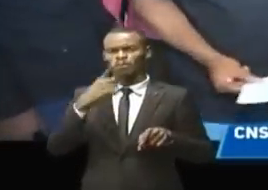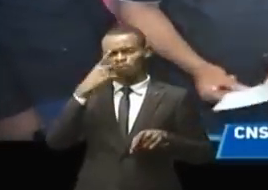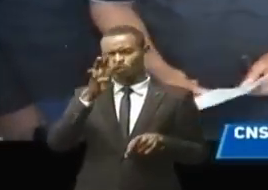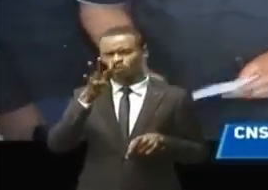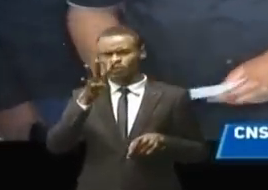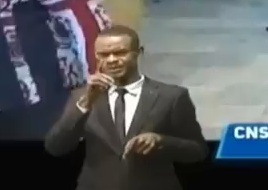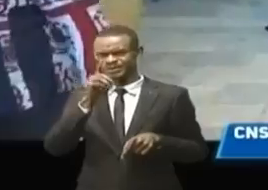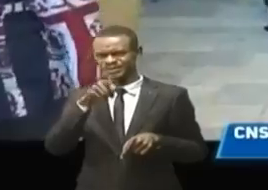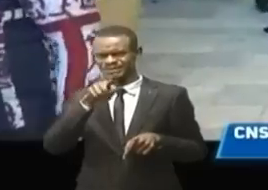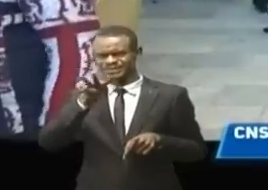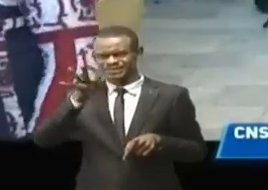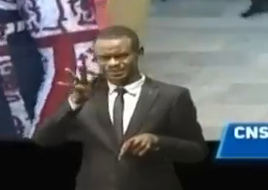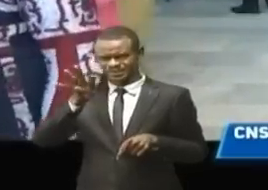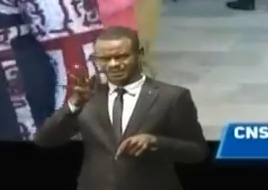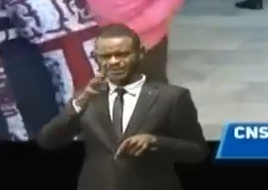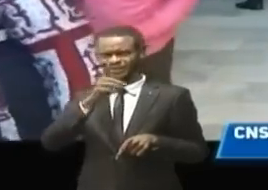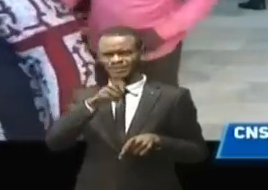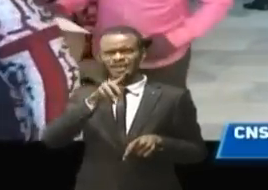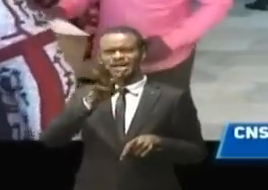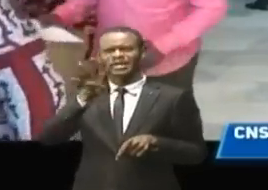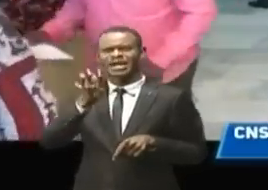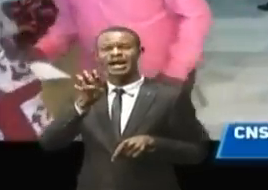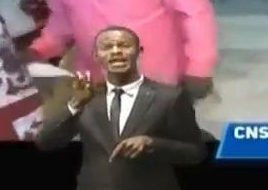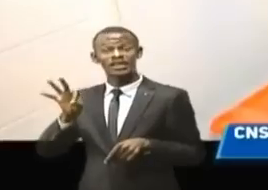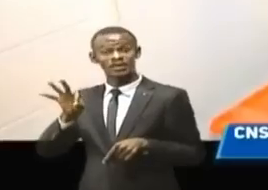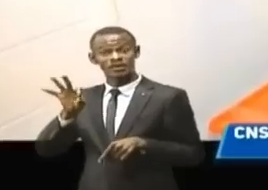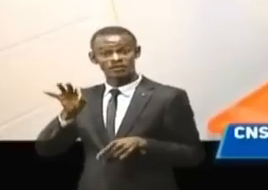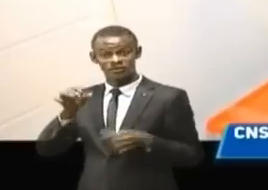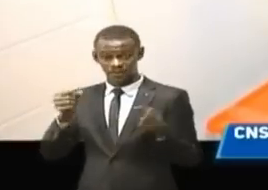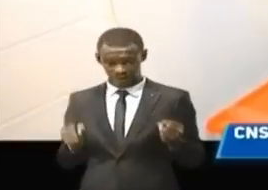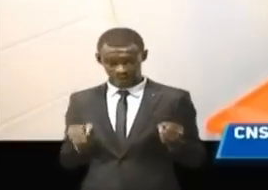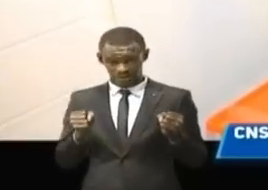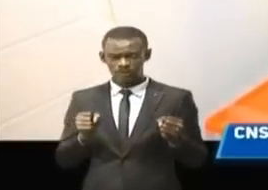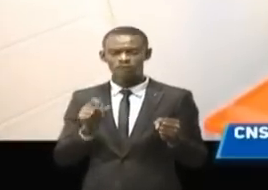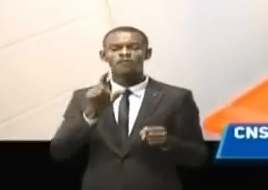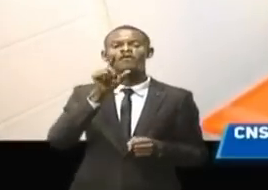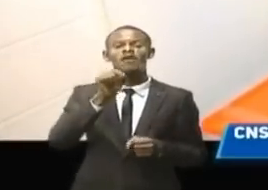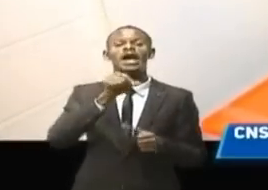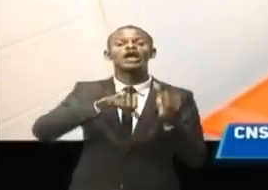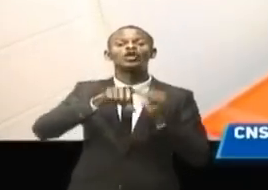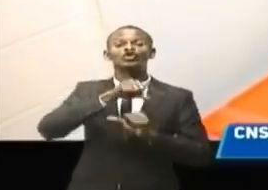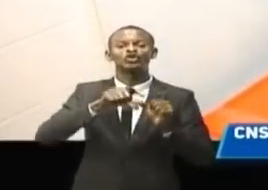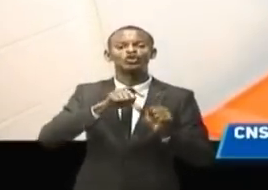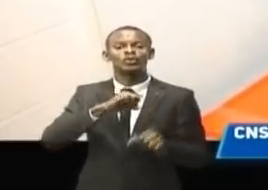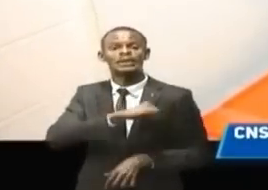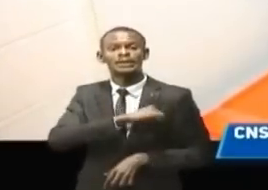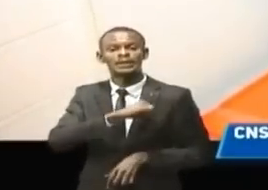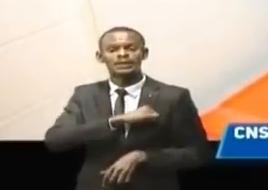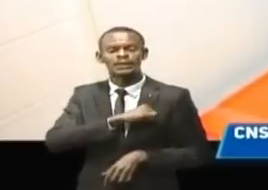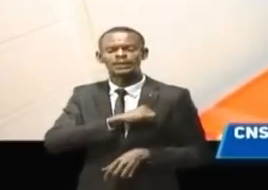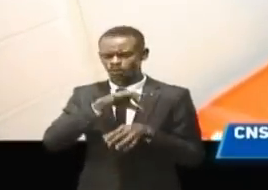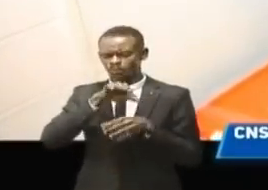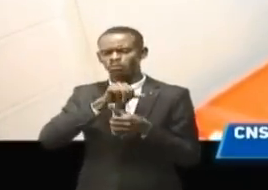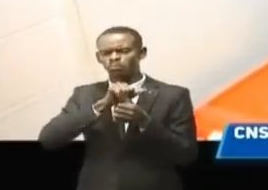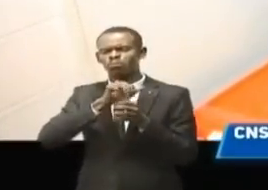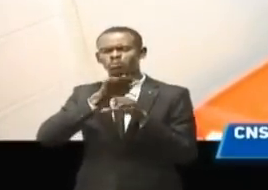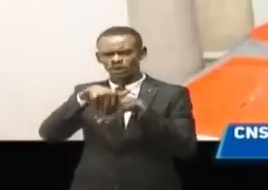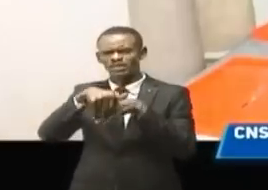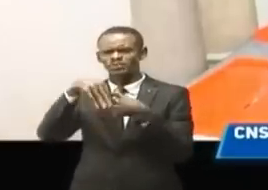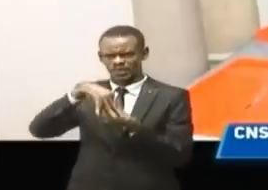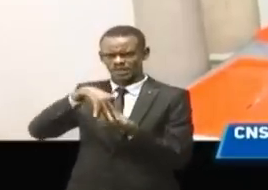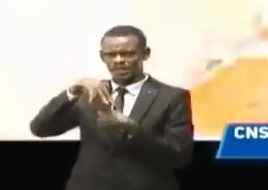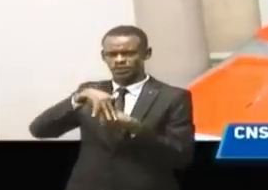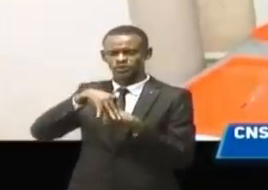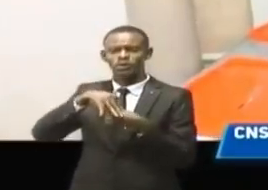20 organisations syndicales ont concouru à ces élections qui se sont déroulées à travers toute la République démocratique du Congo, dans